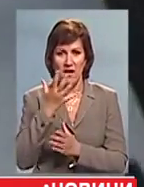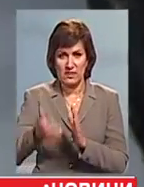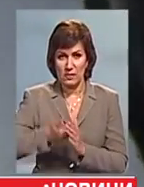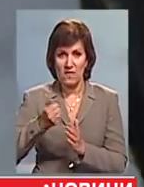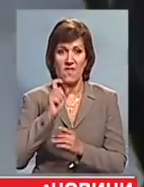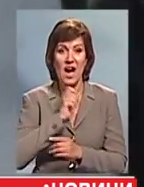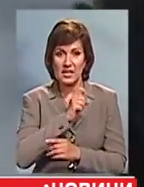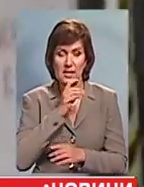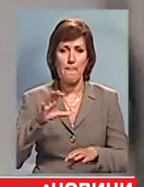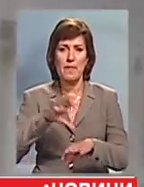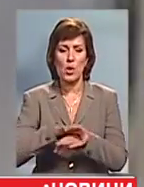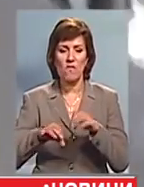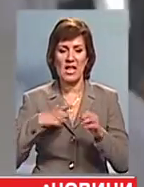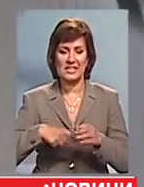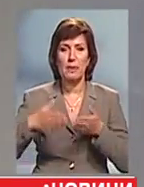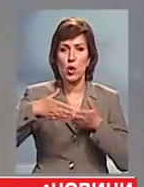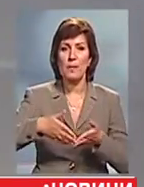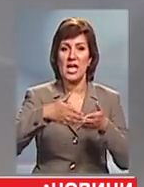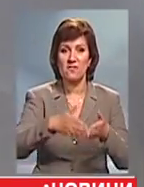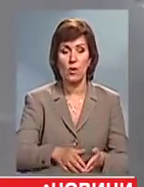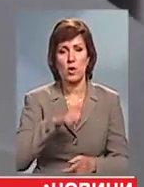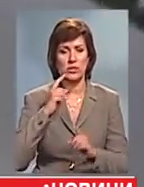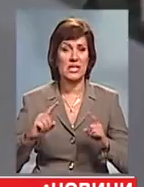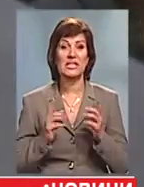себе до плавучої платформи «Газпрому». Росія